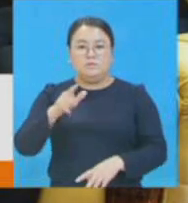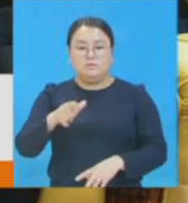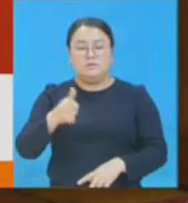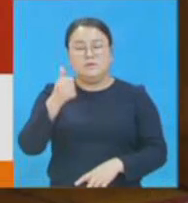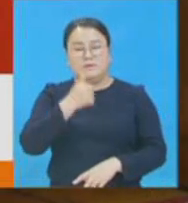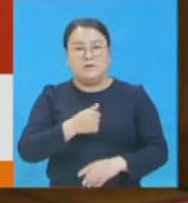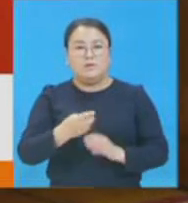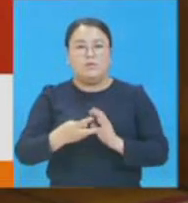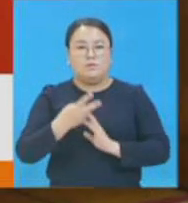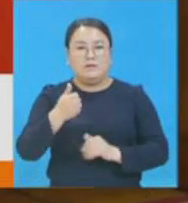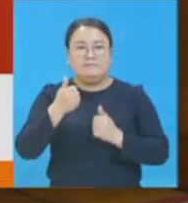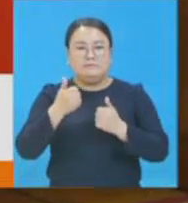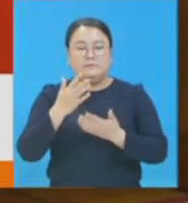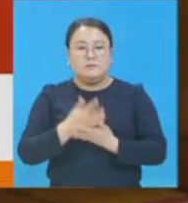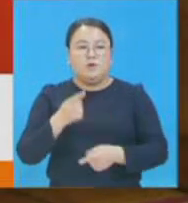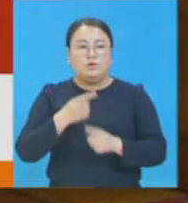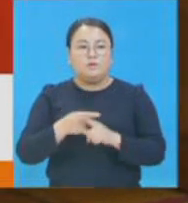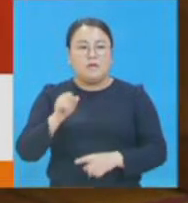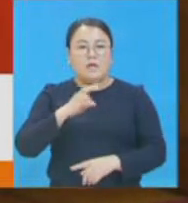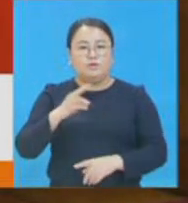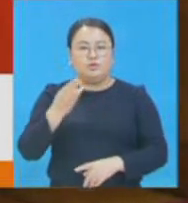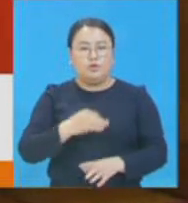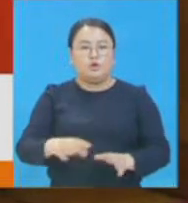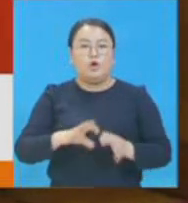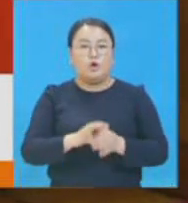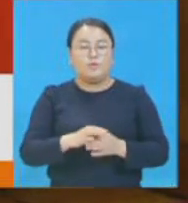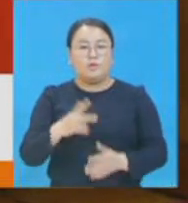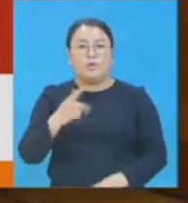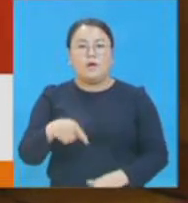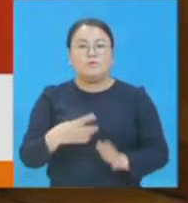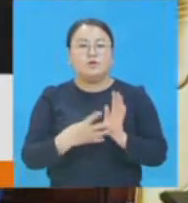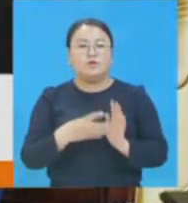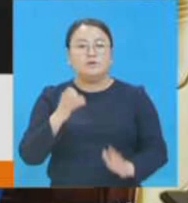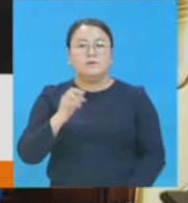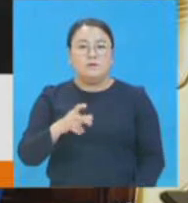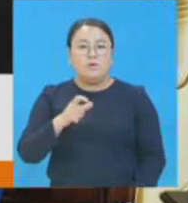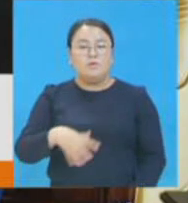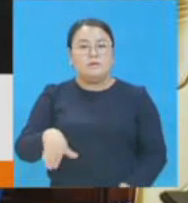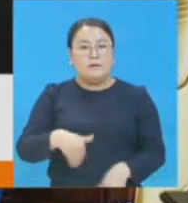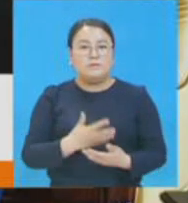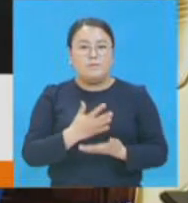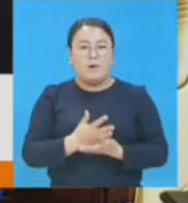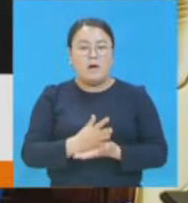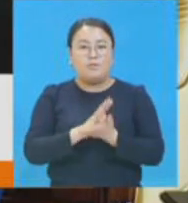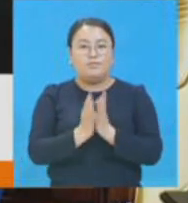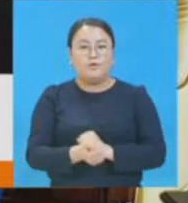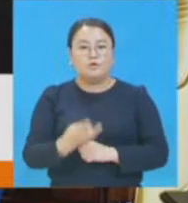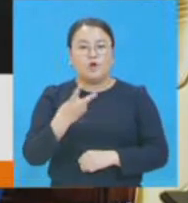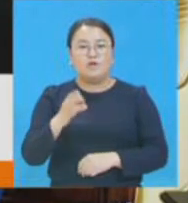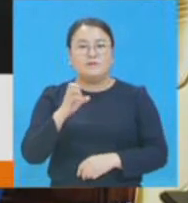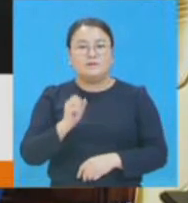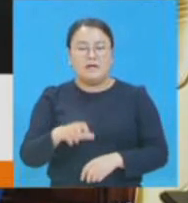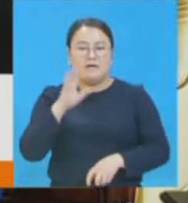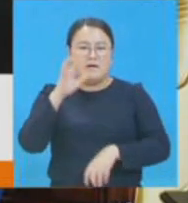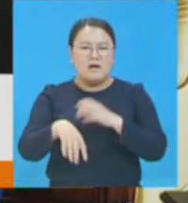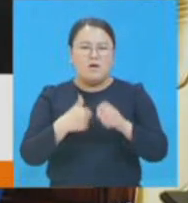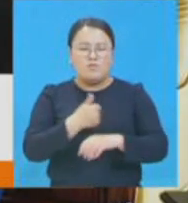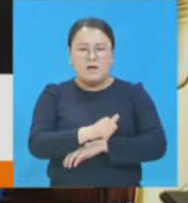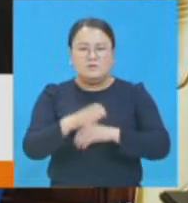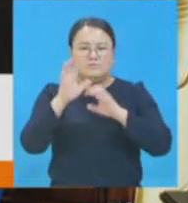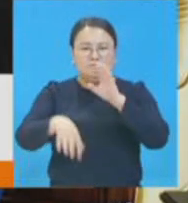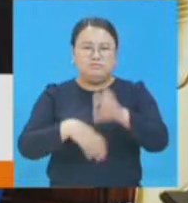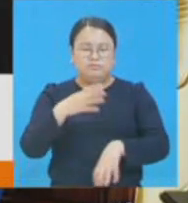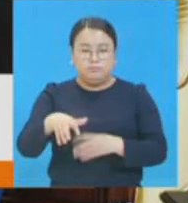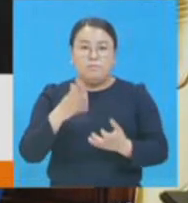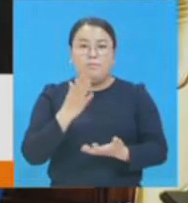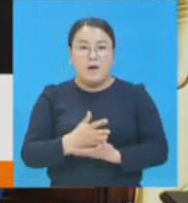нь аялжуулчлал хөдөө аж ахуйн салбараас шууд хамааралтай. Мөн 3.9 сая хүн амтай жилд 20 сая жуулчин хүлээн авдаг жуулчдын дунд алдартай 20 улсын нэгээр